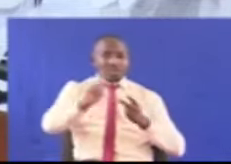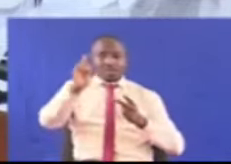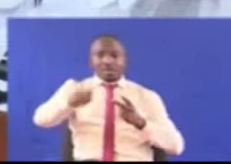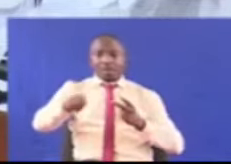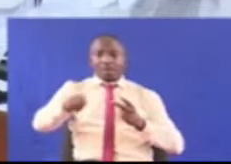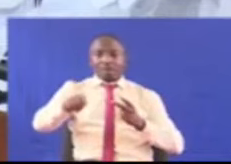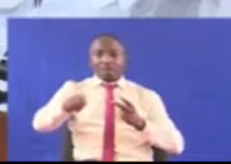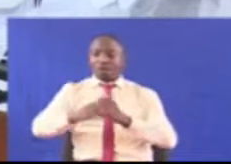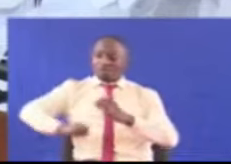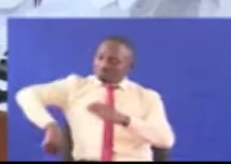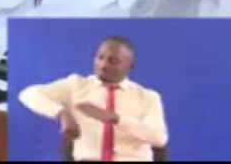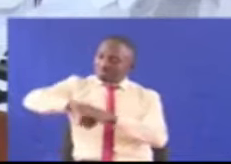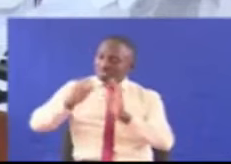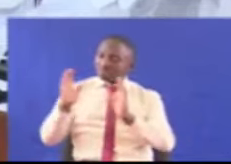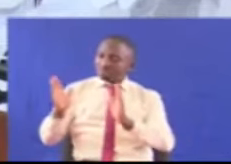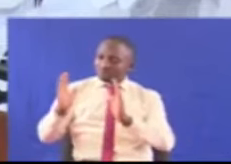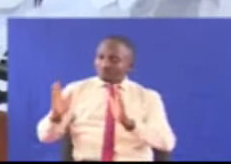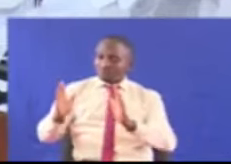Yako mpaka kwenye mpira.